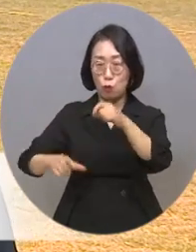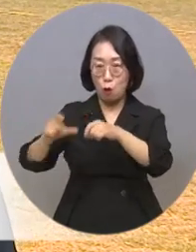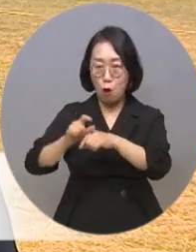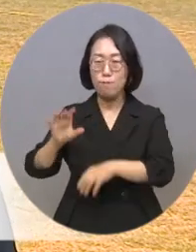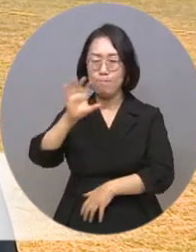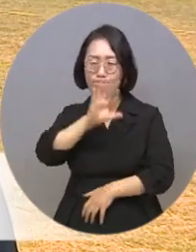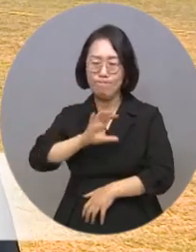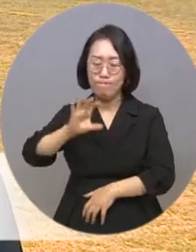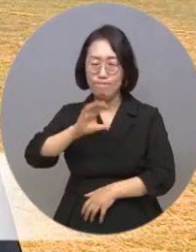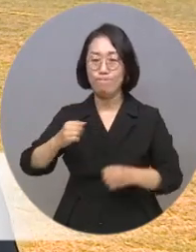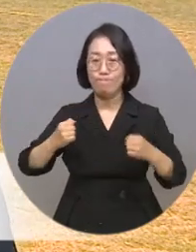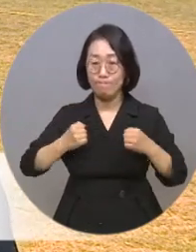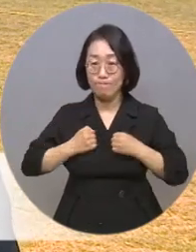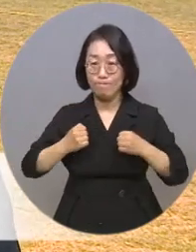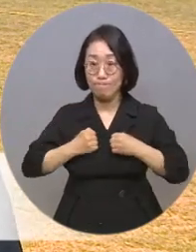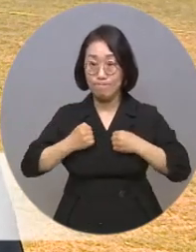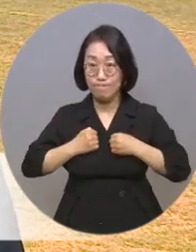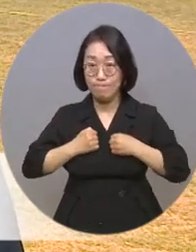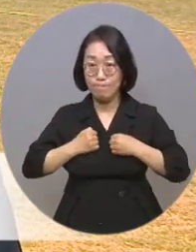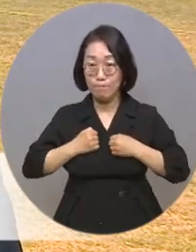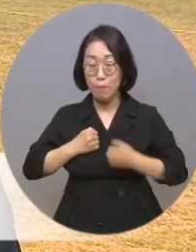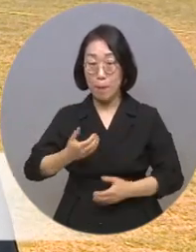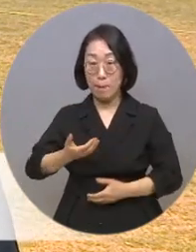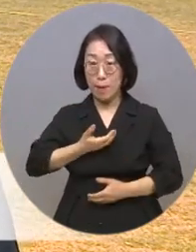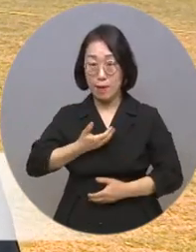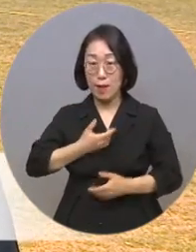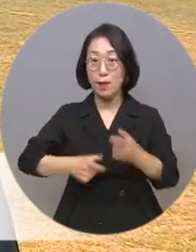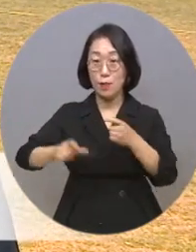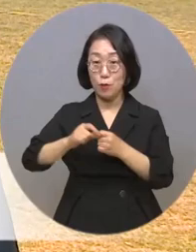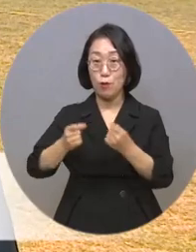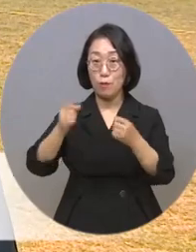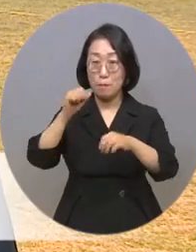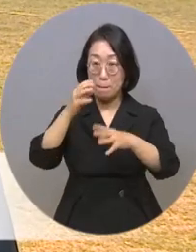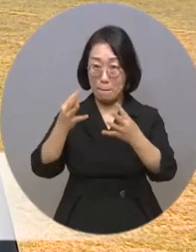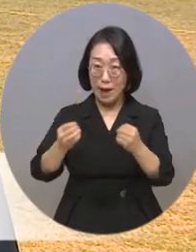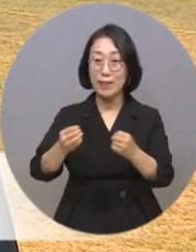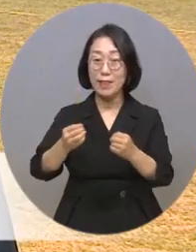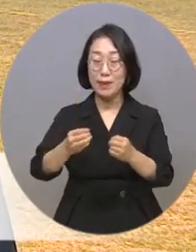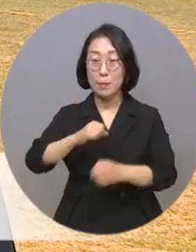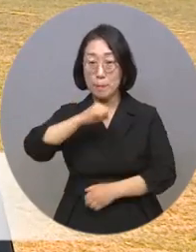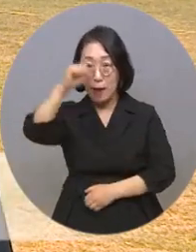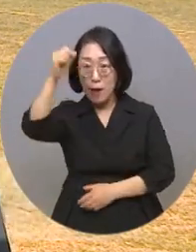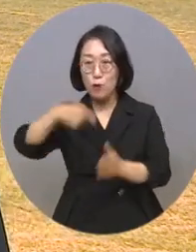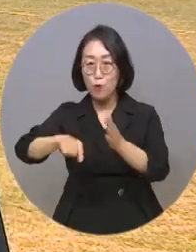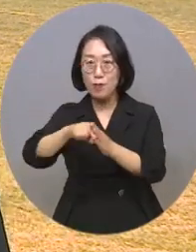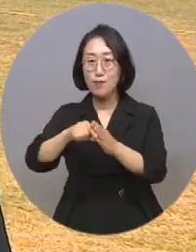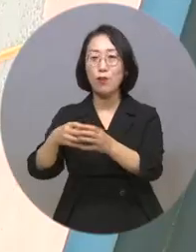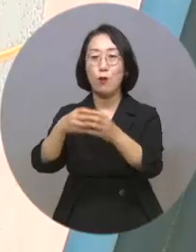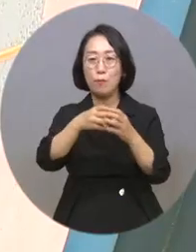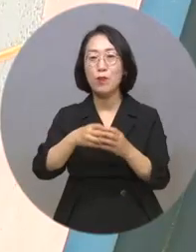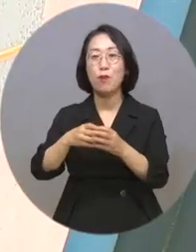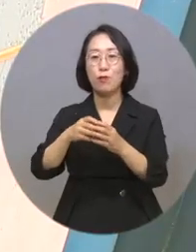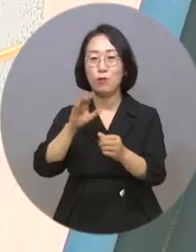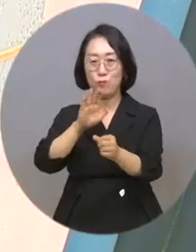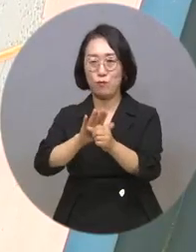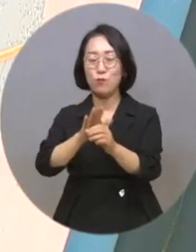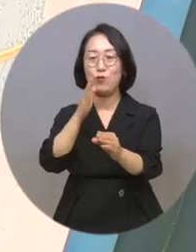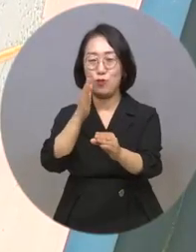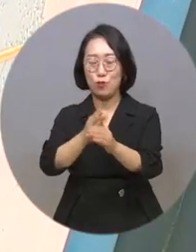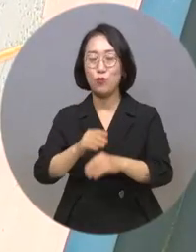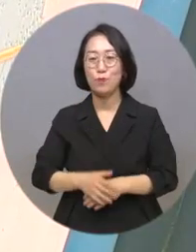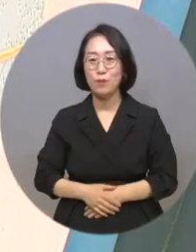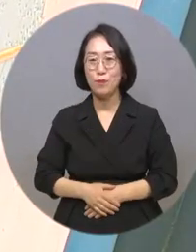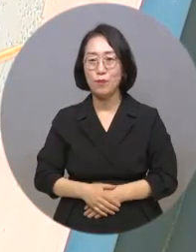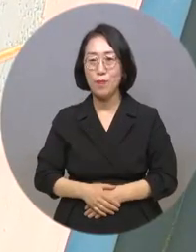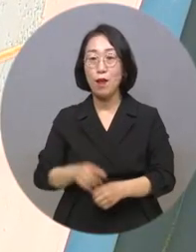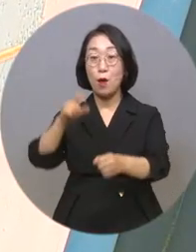향상에 집중해갖고 메달을 많이 딸 수 있게끔 지금 선수와 지도자들이 협력해 나가고 있습니다. 꿈을 향한